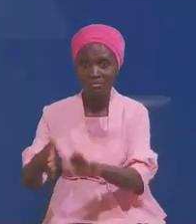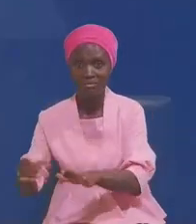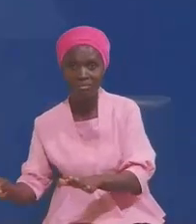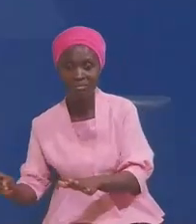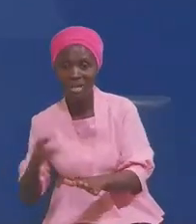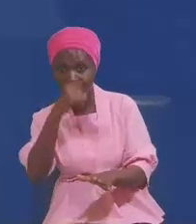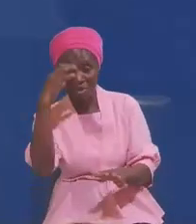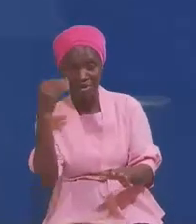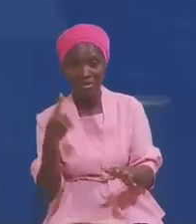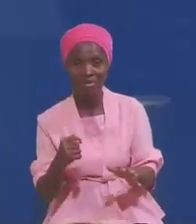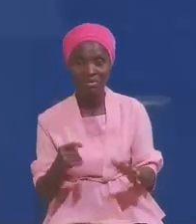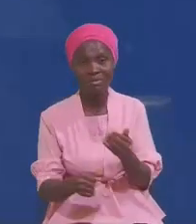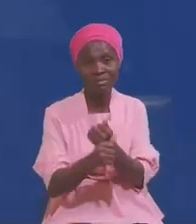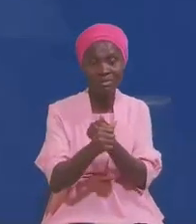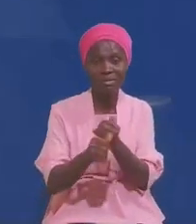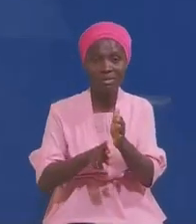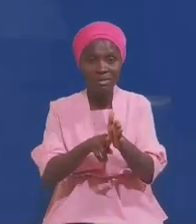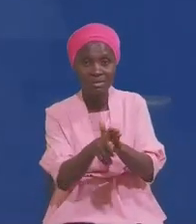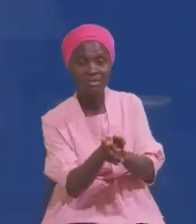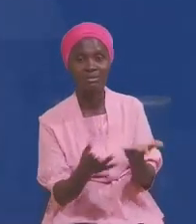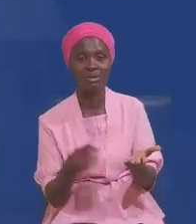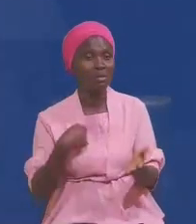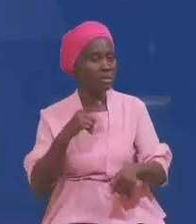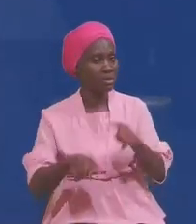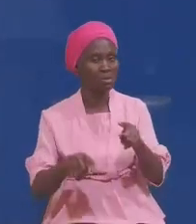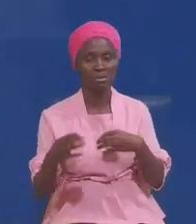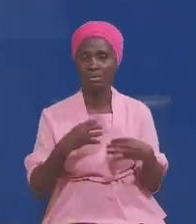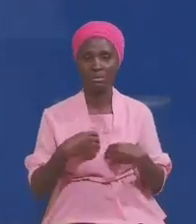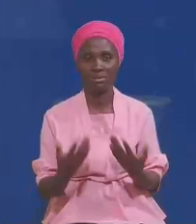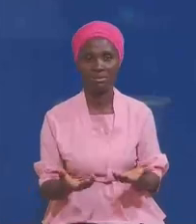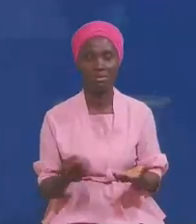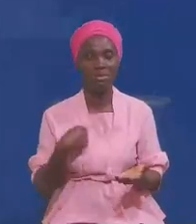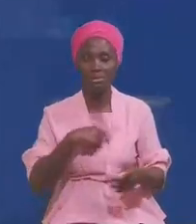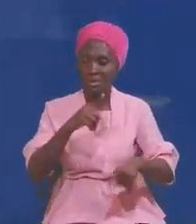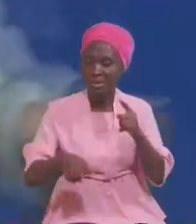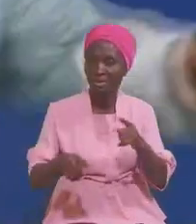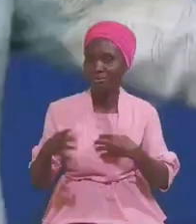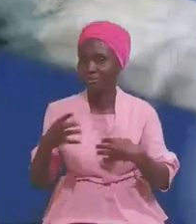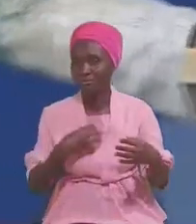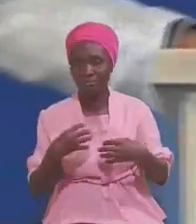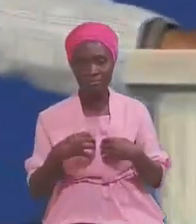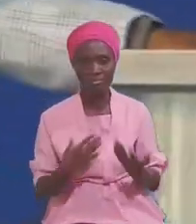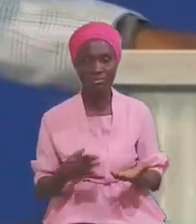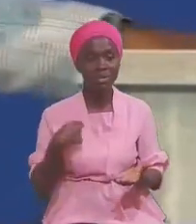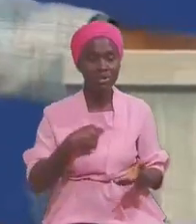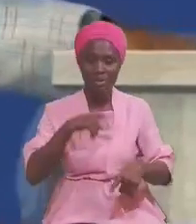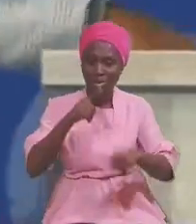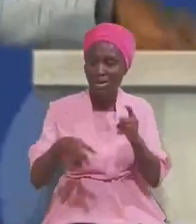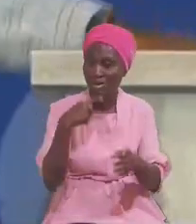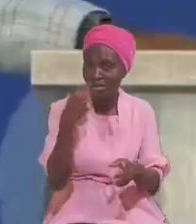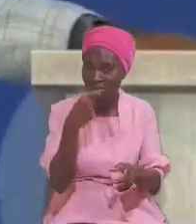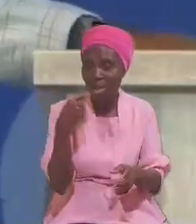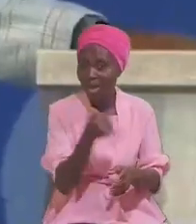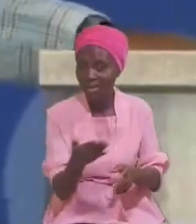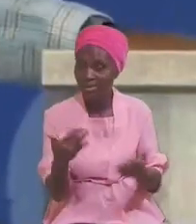serpents brûlants. On ne peut pas se plaindre, on ne peut pas murmurer. On ne peut rien dire de mauvais maintenant.